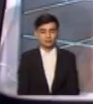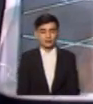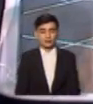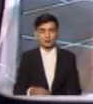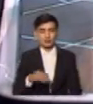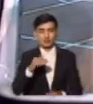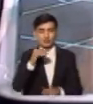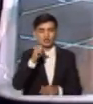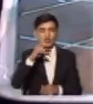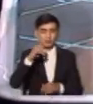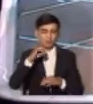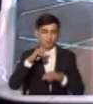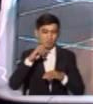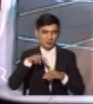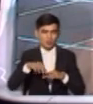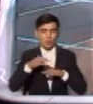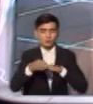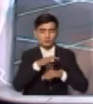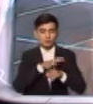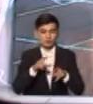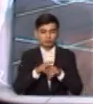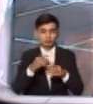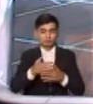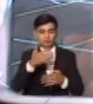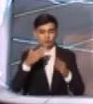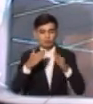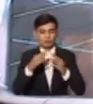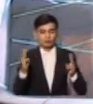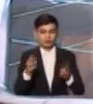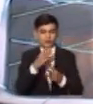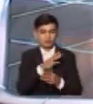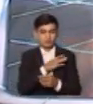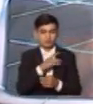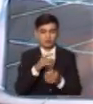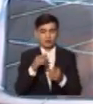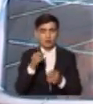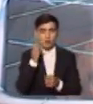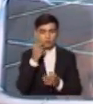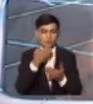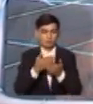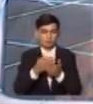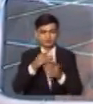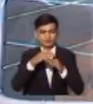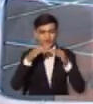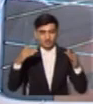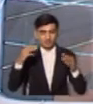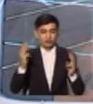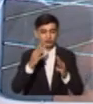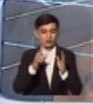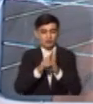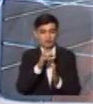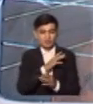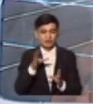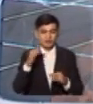Жамбыл облысында тағы да көп қабатты тұрғын үй өрт көрінді. Түс көзінде тұрғын жайдың шатырынан басталған өрт өршіп, түтінге тұншыққан